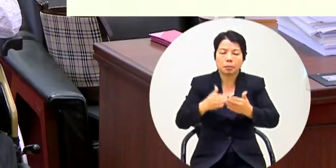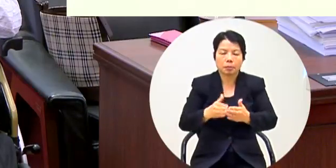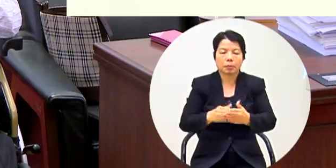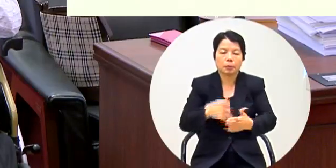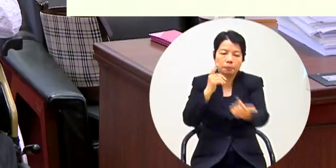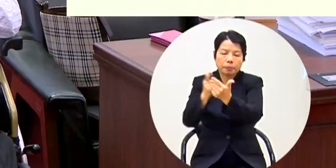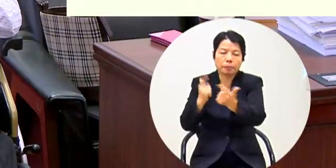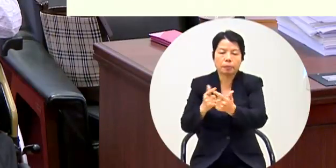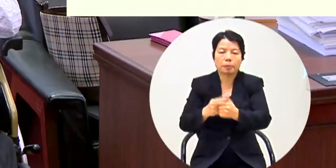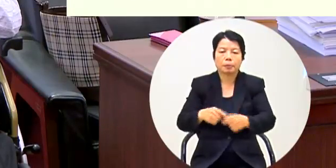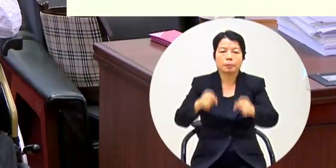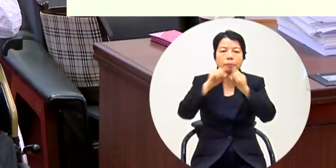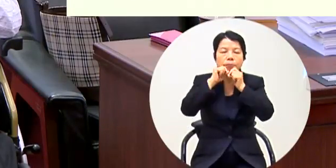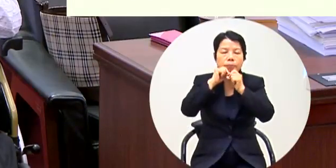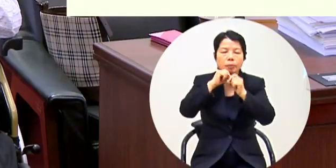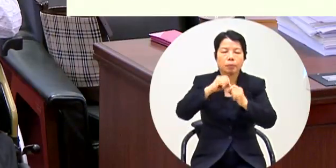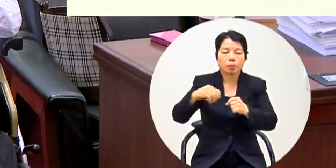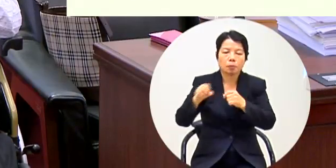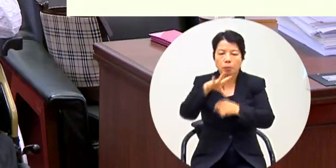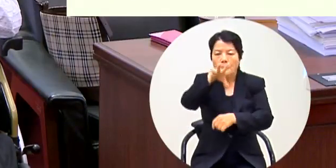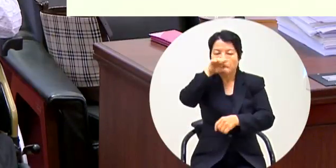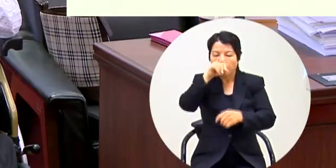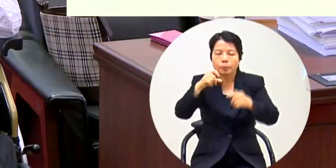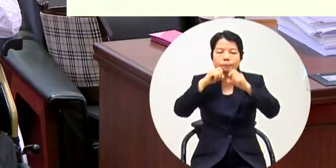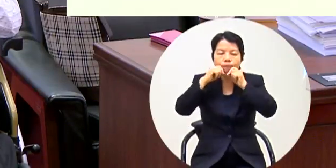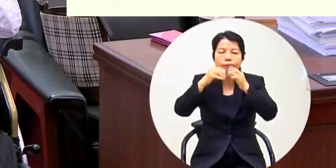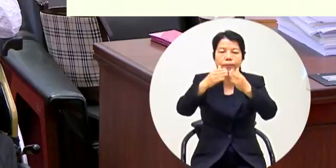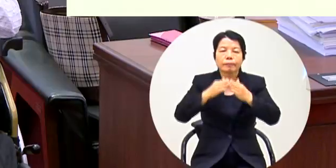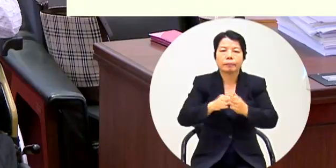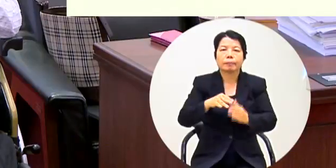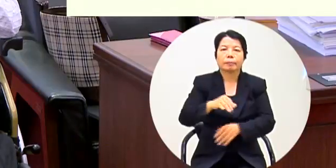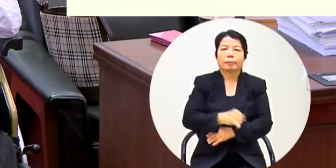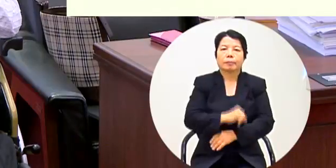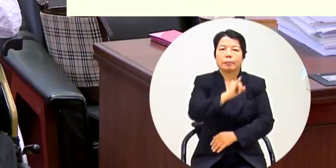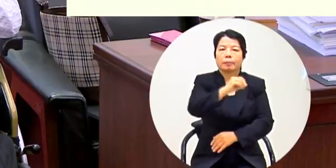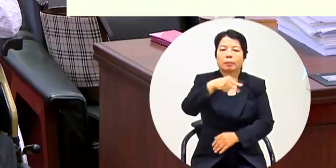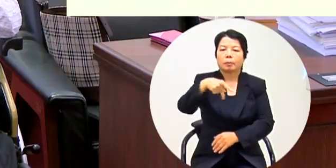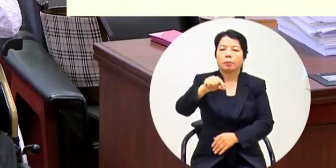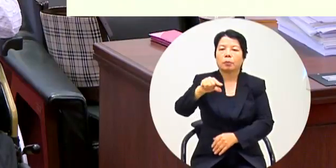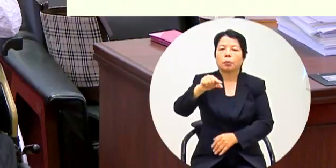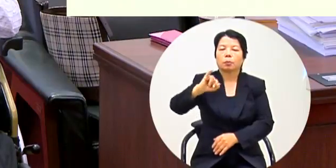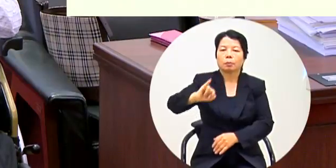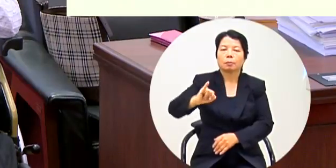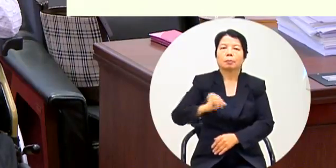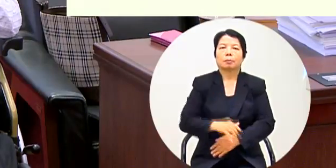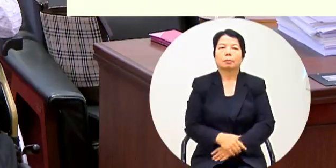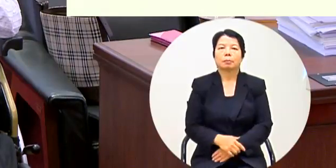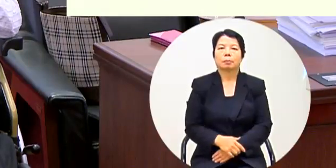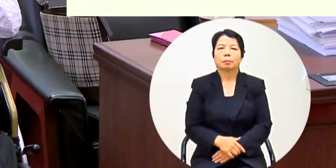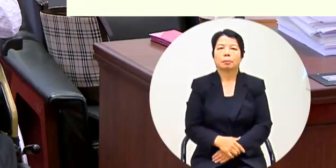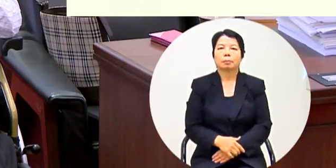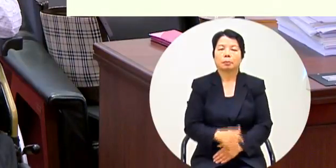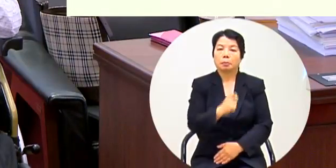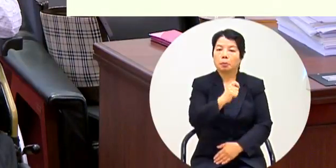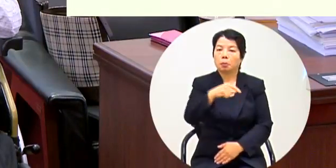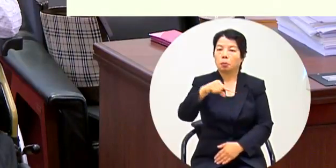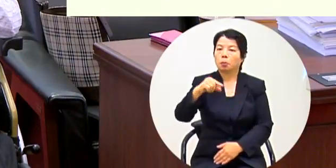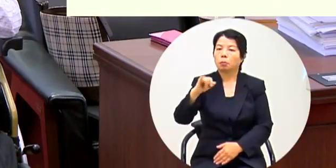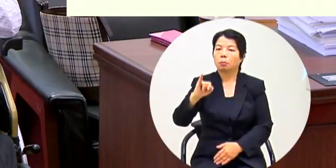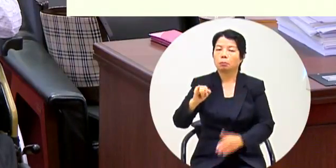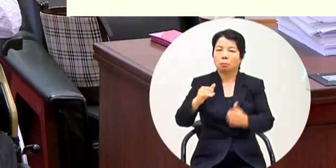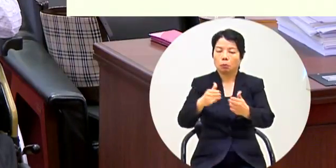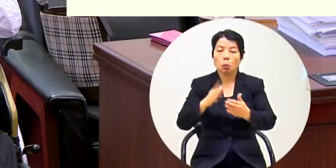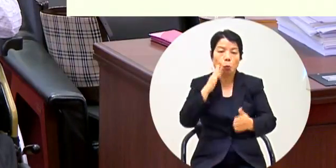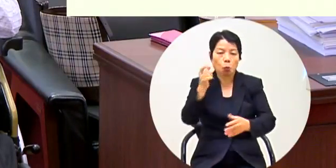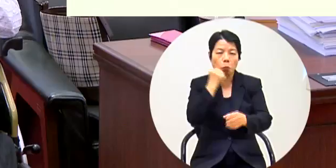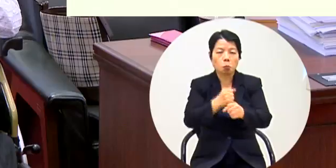一个程度哈。如果今天空气品质不好，那你这个今天在燃煤的时候呢，你必须做适度